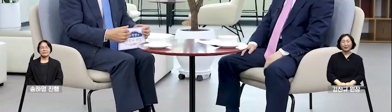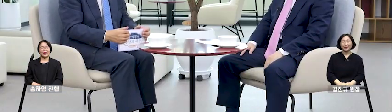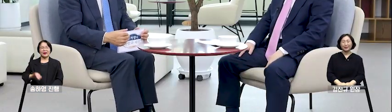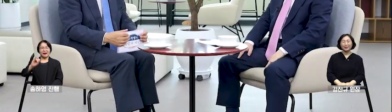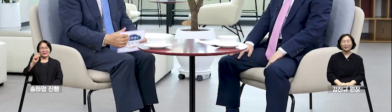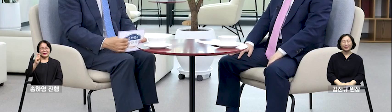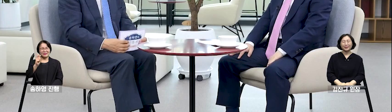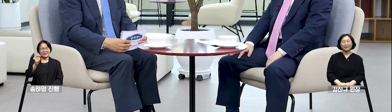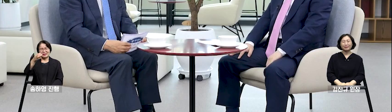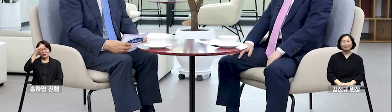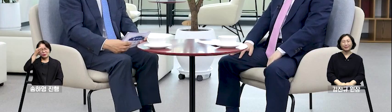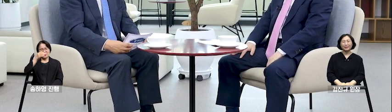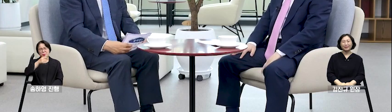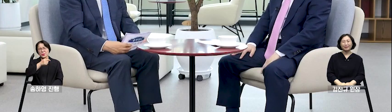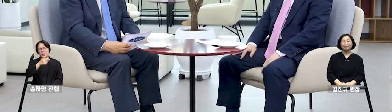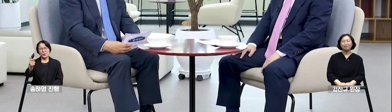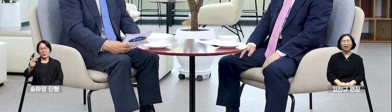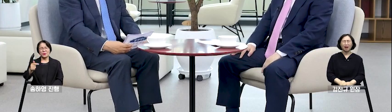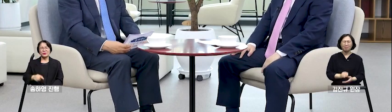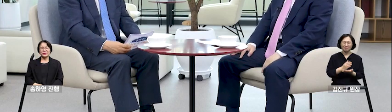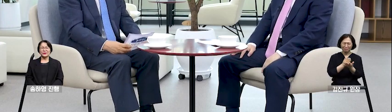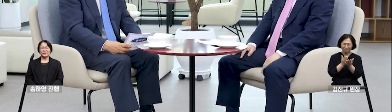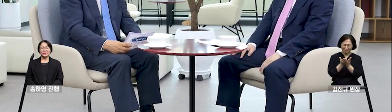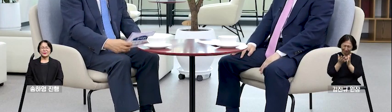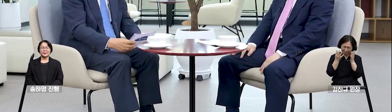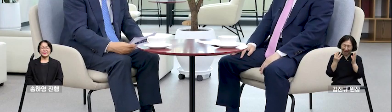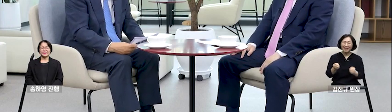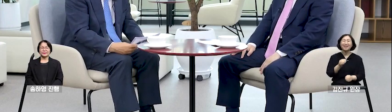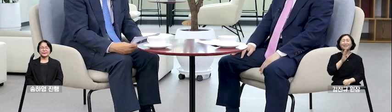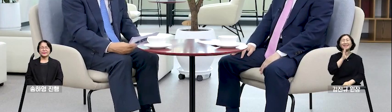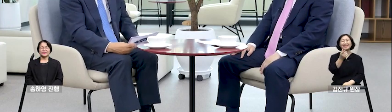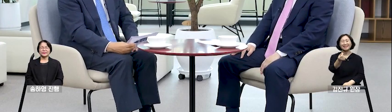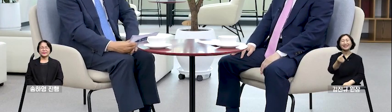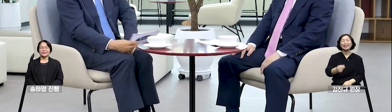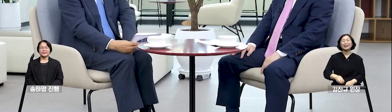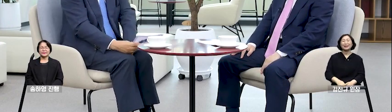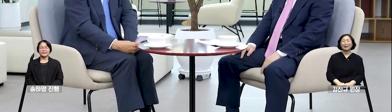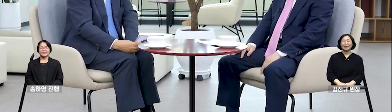보고 것이라고요 없고 갈수록 봤어 무제 들어갔습니다 1 4